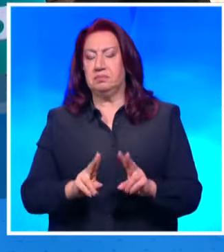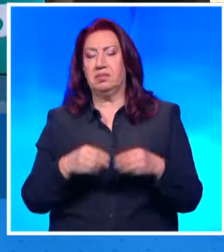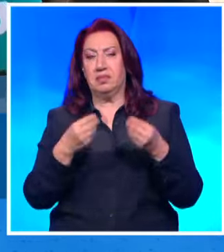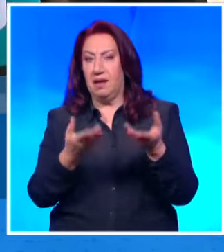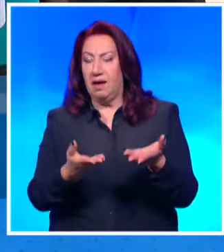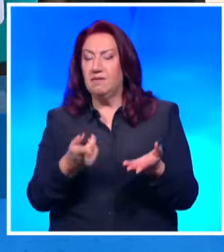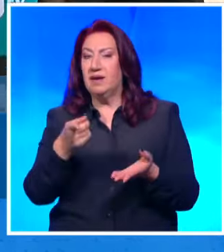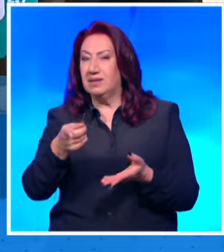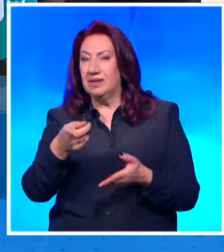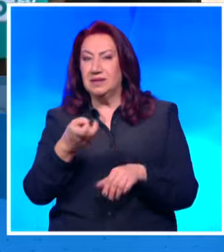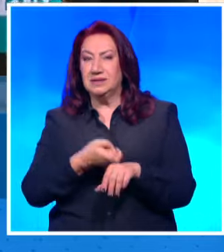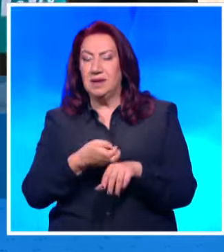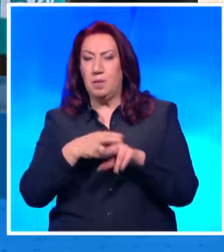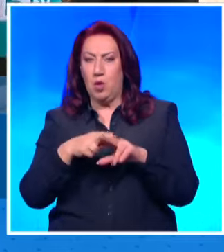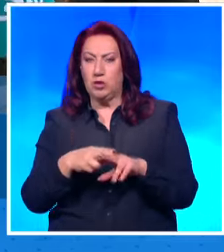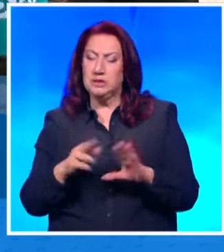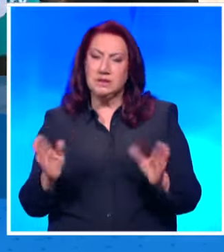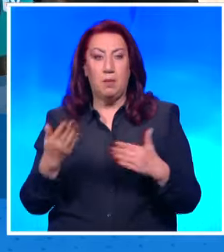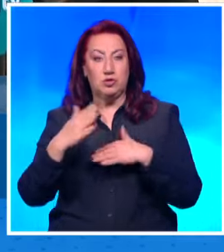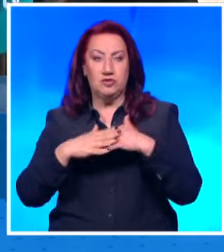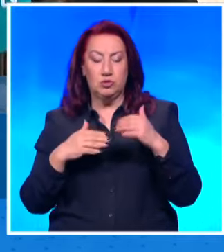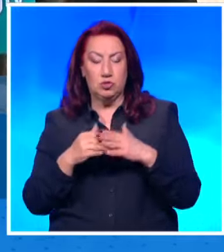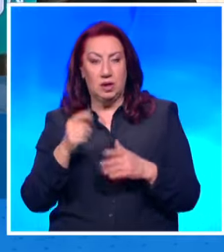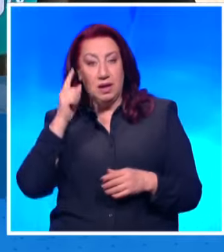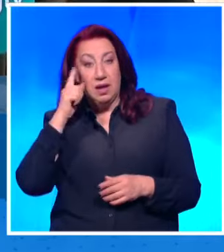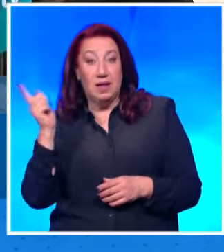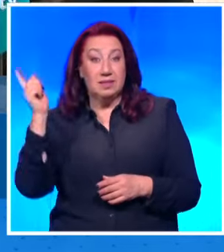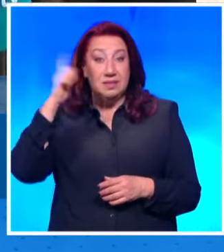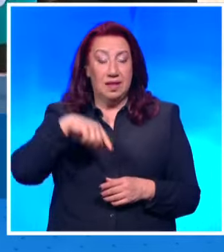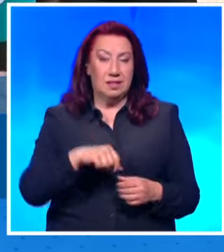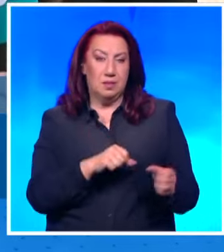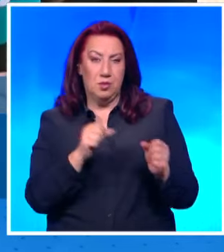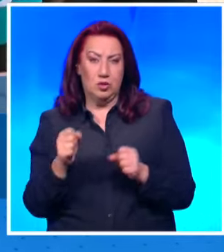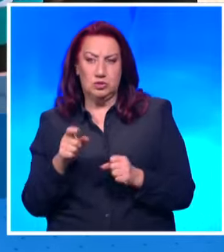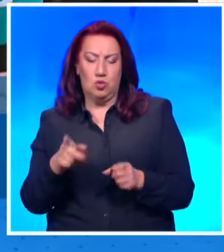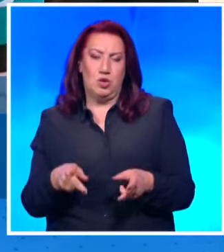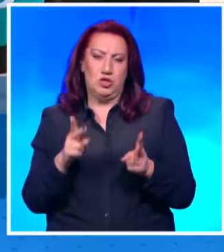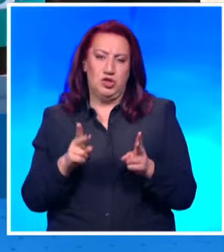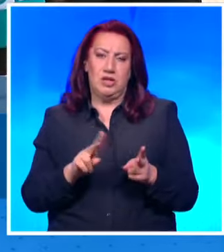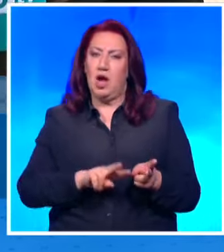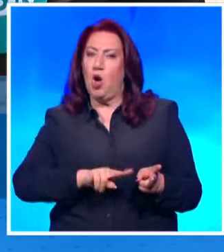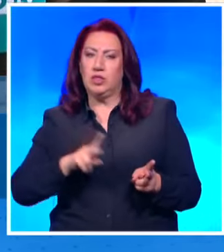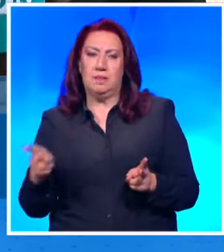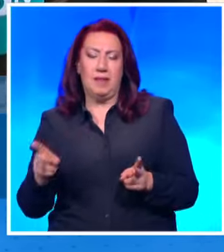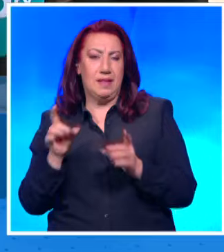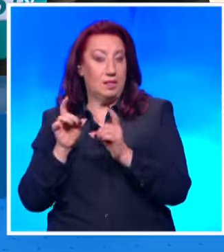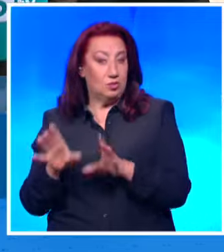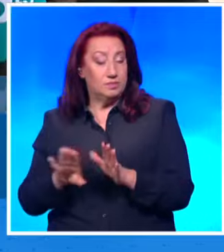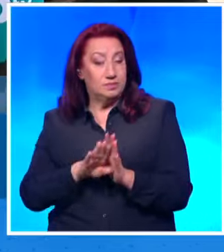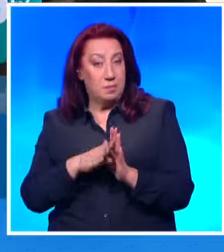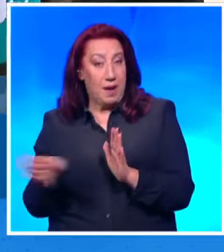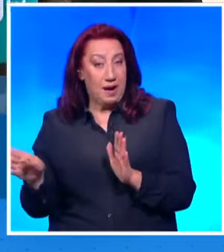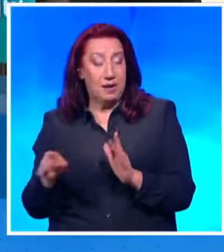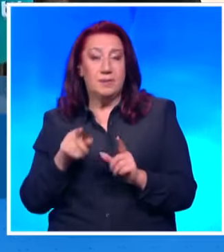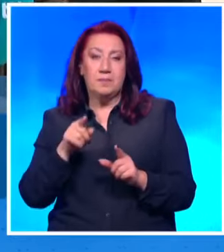въпросната болница да се строи, а ден по-късно това решение беше отменено. Също така, в резултат на цялото напрежение